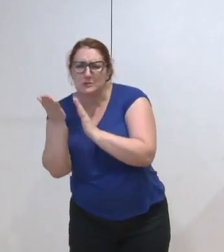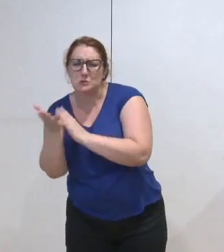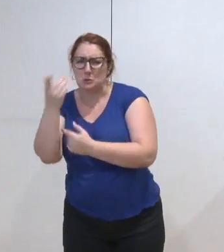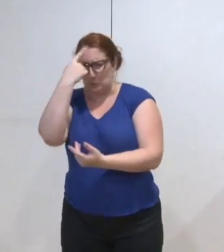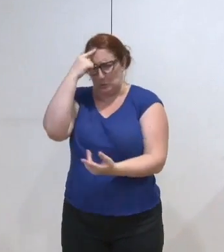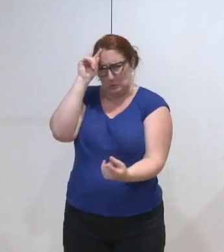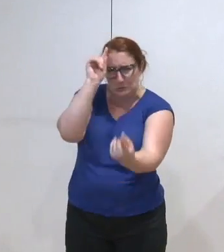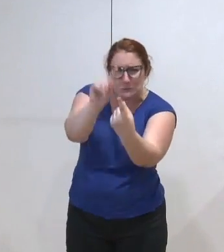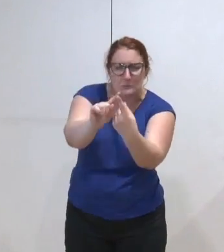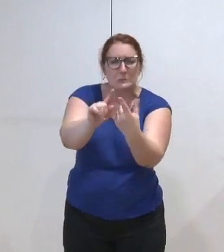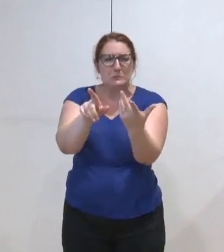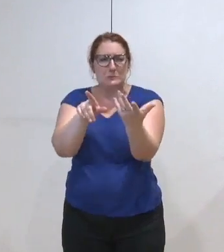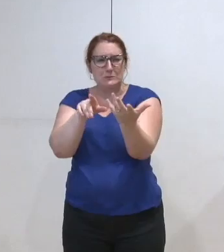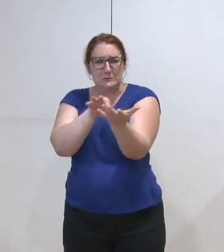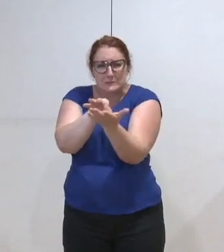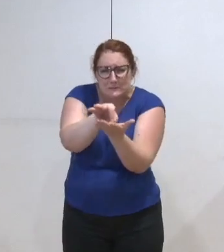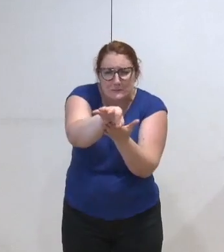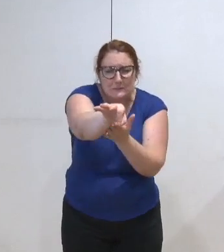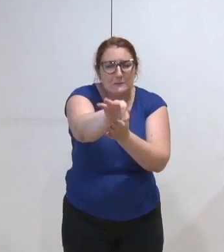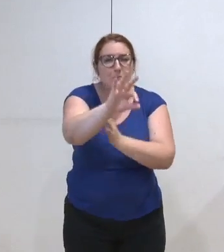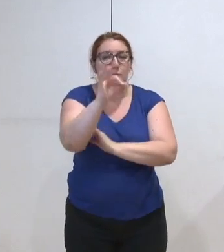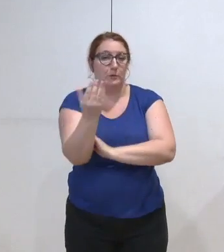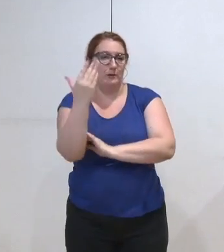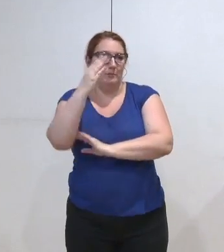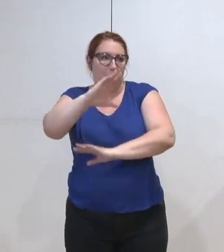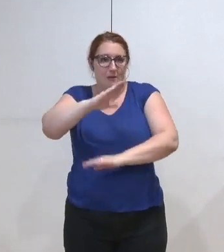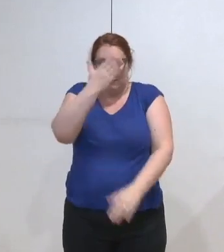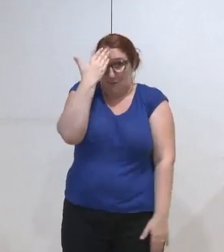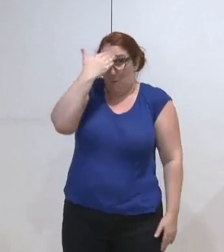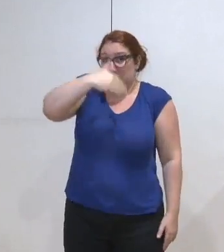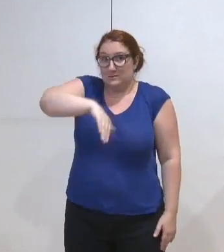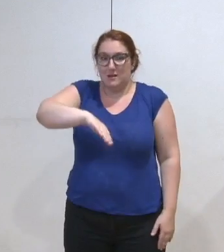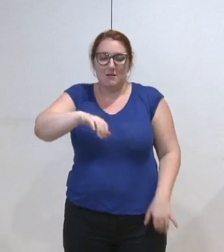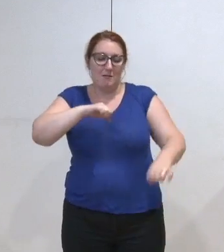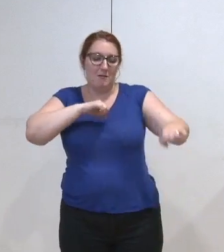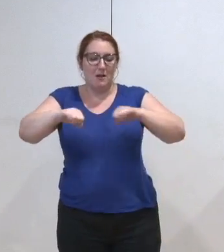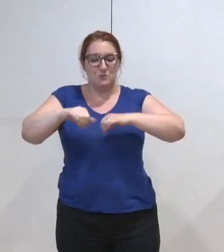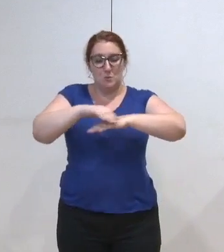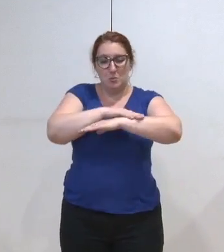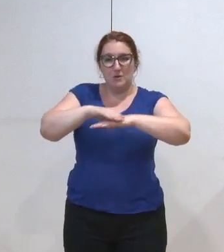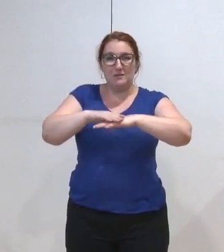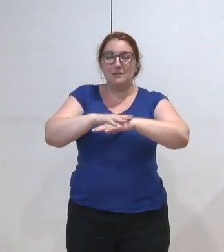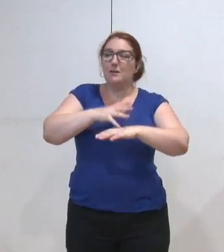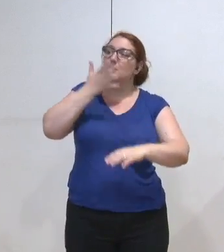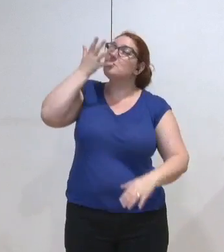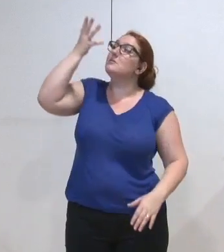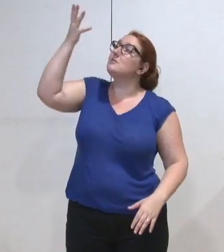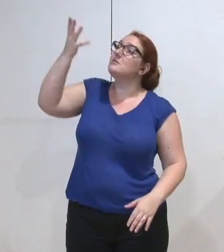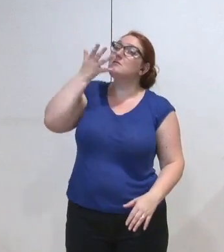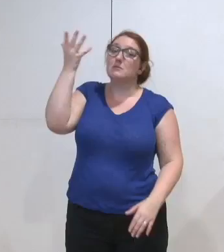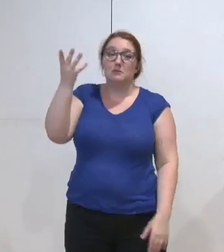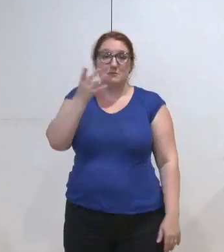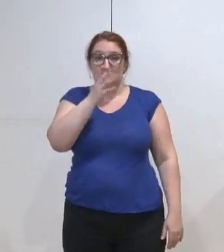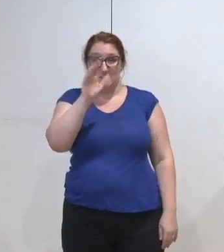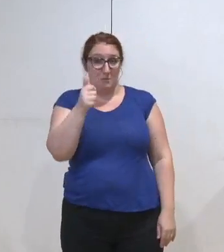ligne de conduite mais nous savons que le plus difficile dans l'action politique qu'est-ce que le plus difficile c'est pas